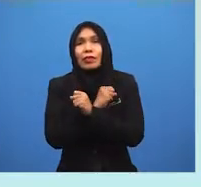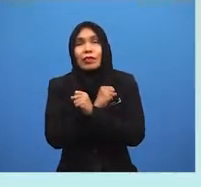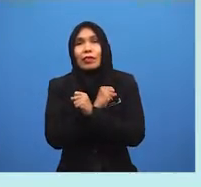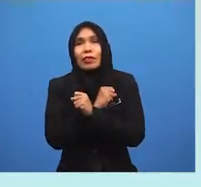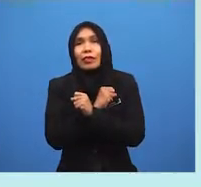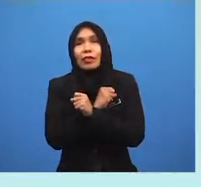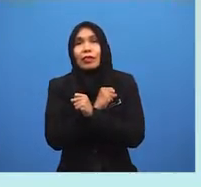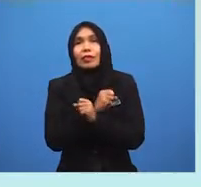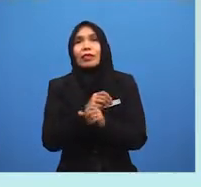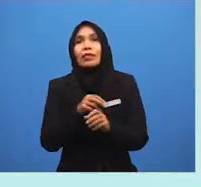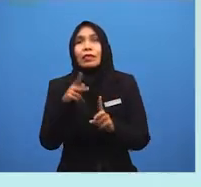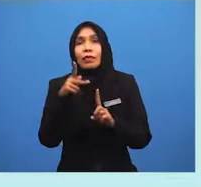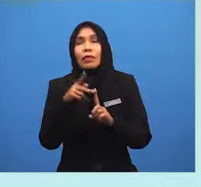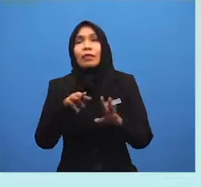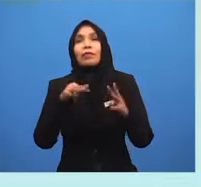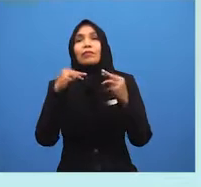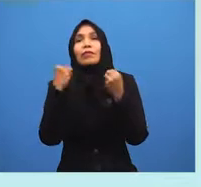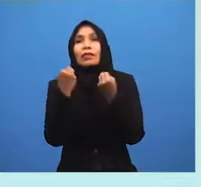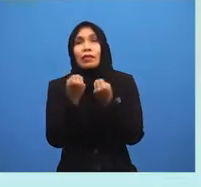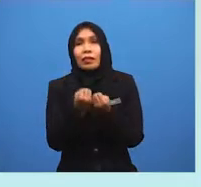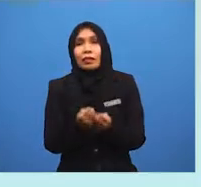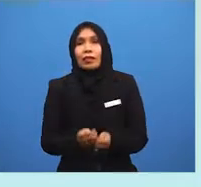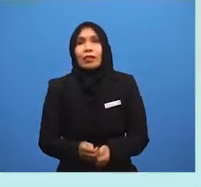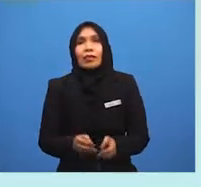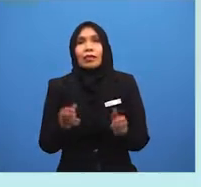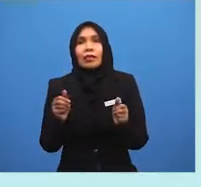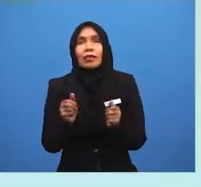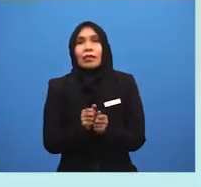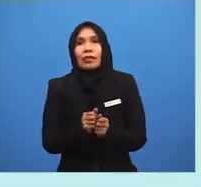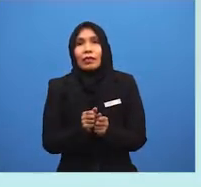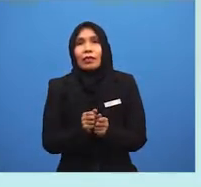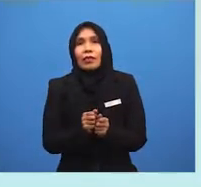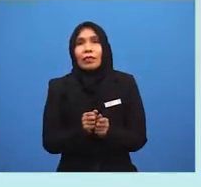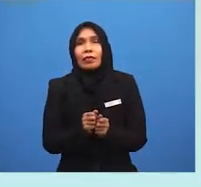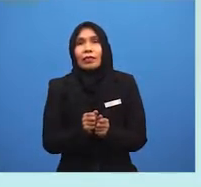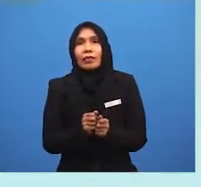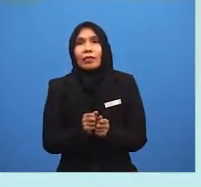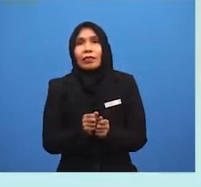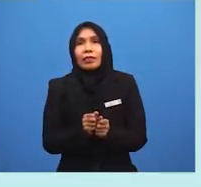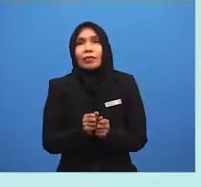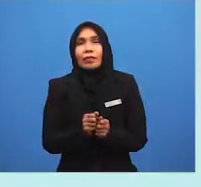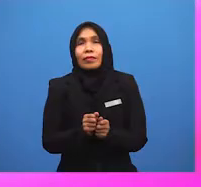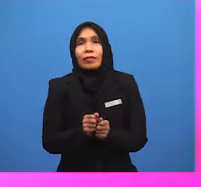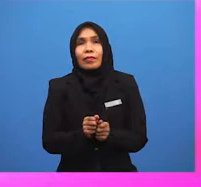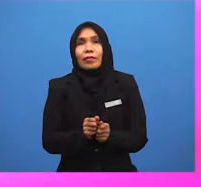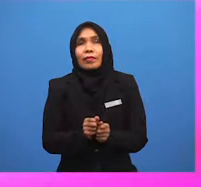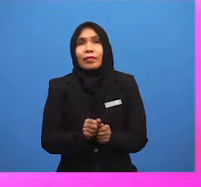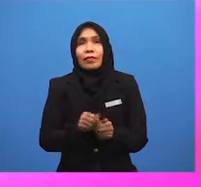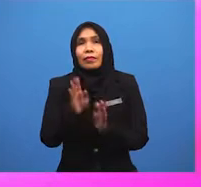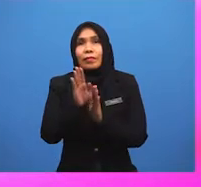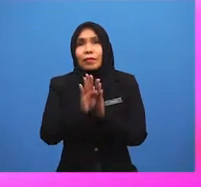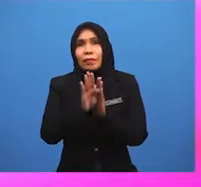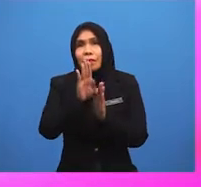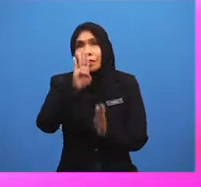terhadap masyarakat setempat dengan bergaul mesra bersama mereka.